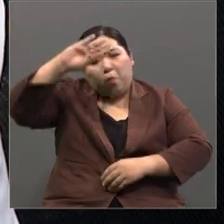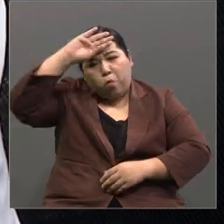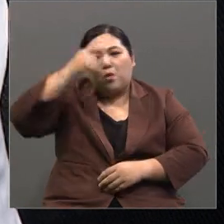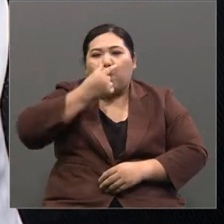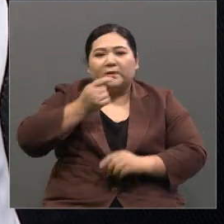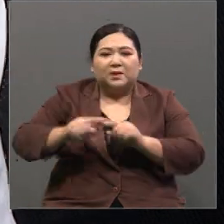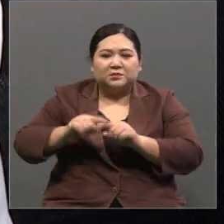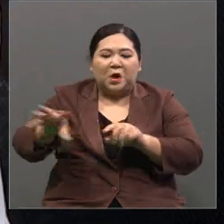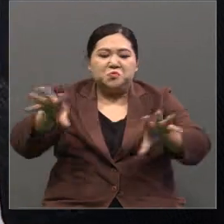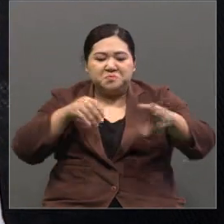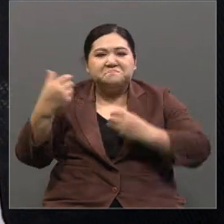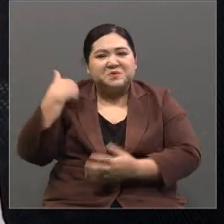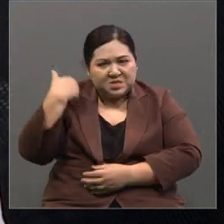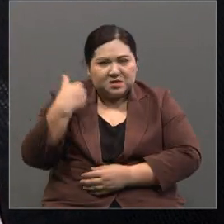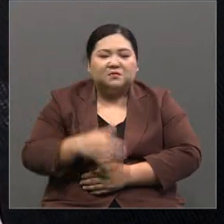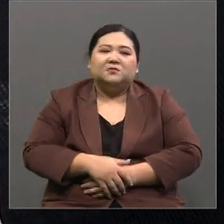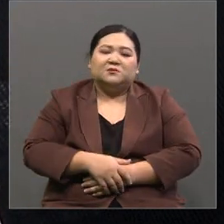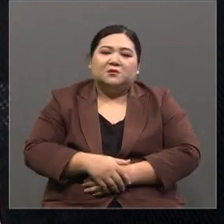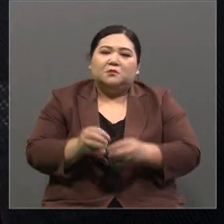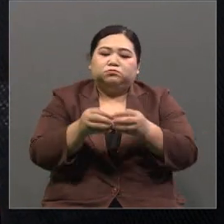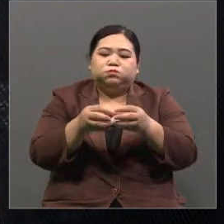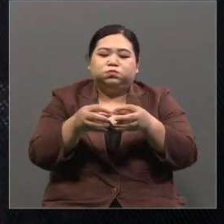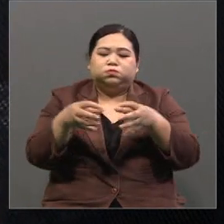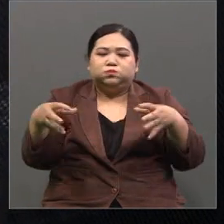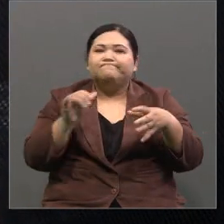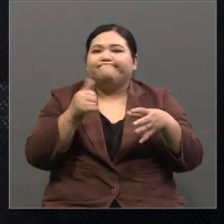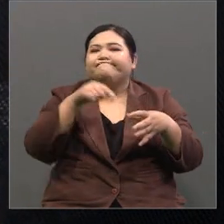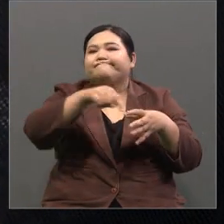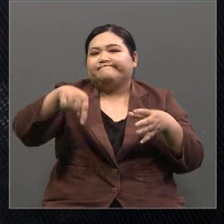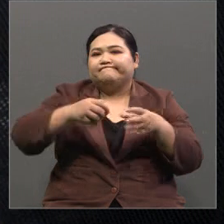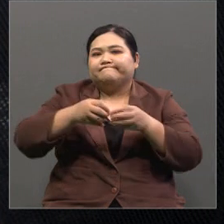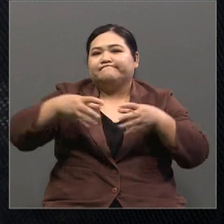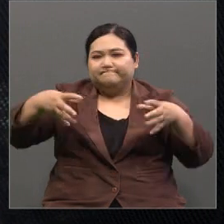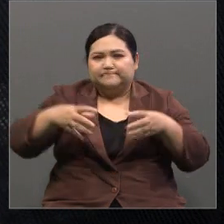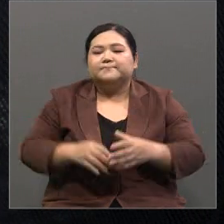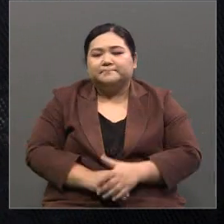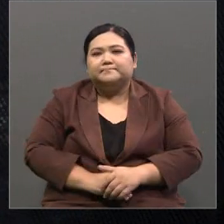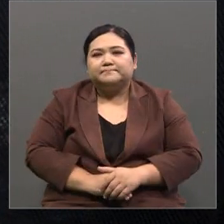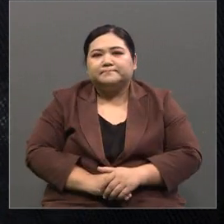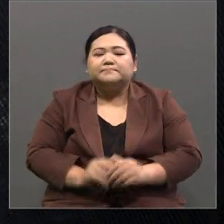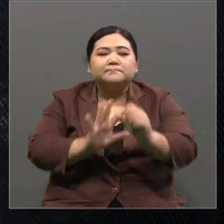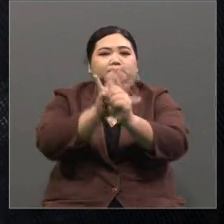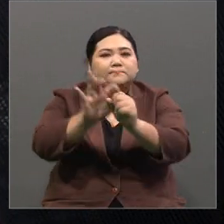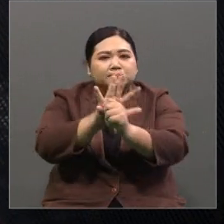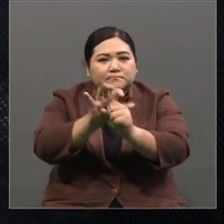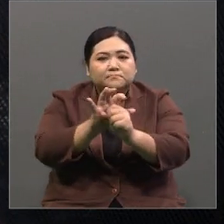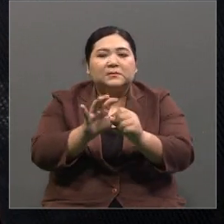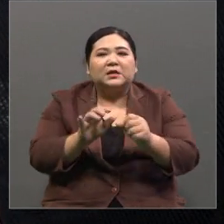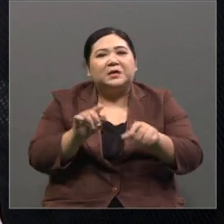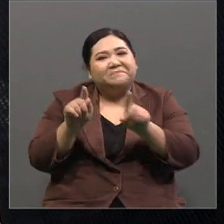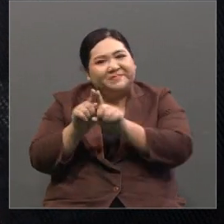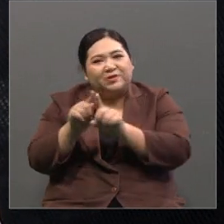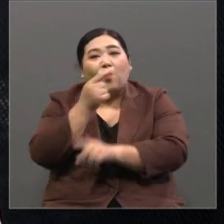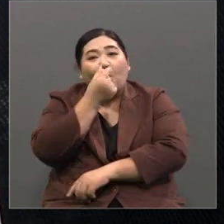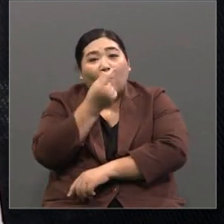านการณ์ในขณะนี้ก็ชี้ไปในทิศทางนั้นนะครับลักษณะทางระบาดวิทยาของโรคโควิด-19 น่าจะใกล้เคียงกับโร